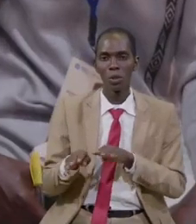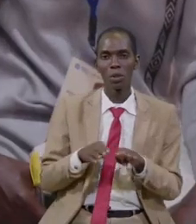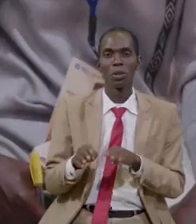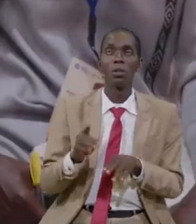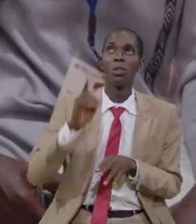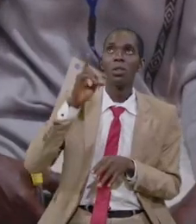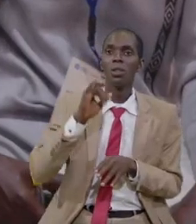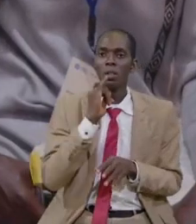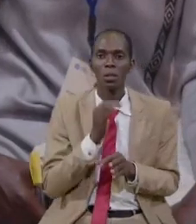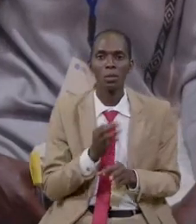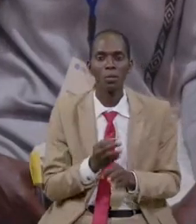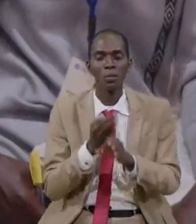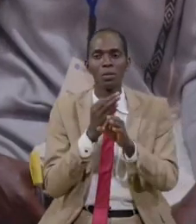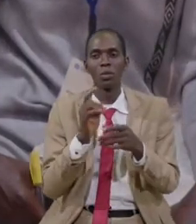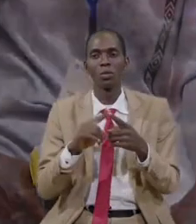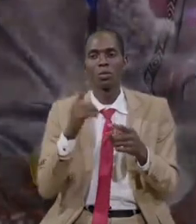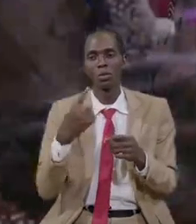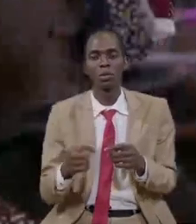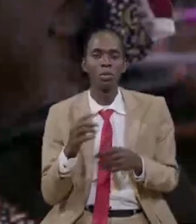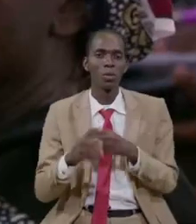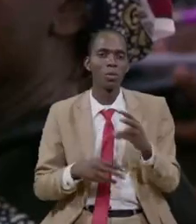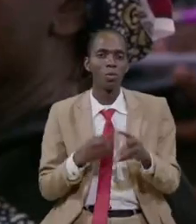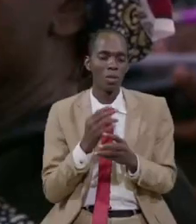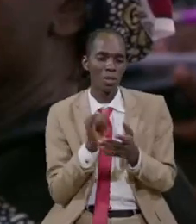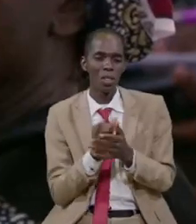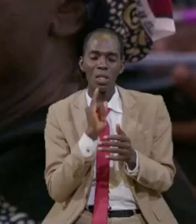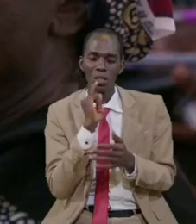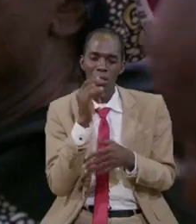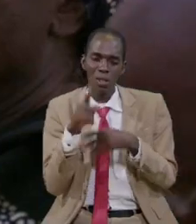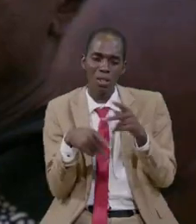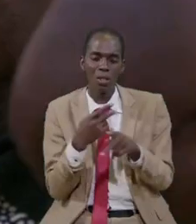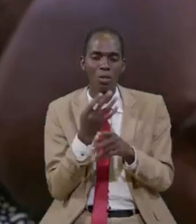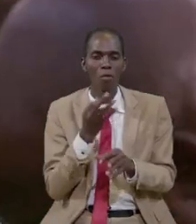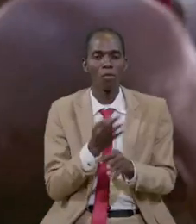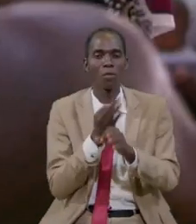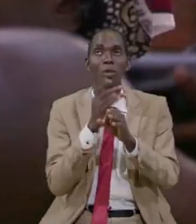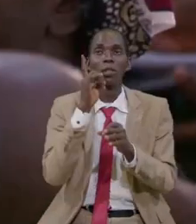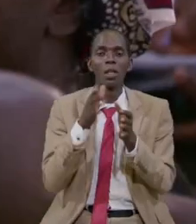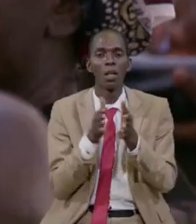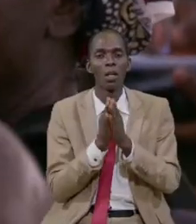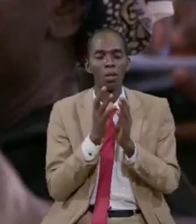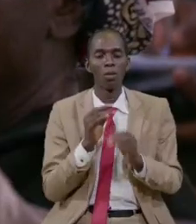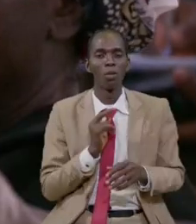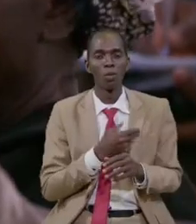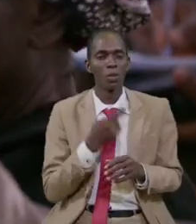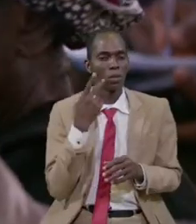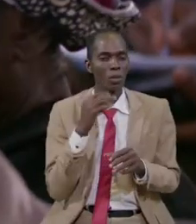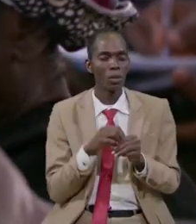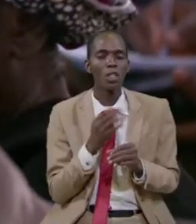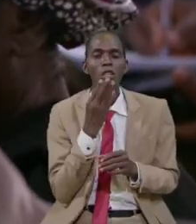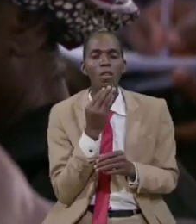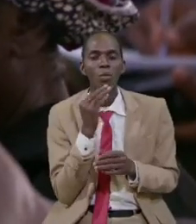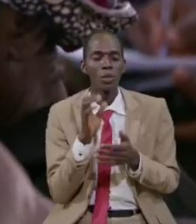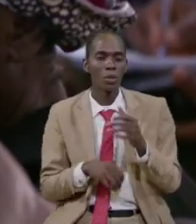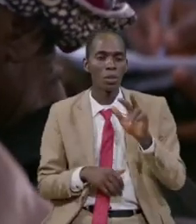à la parole. Et que la fidélité que Dieu cherche aujourd'hui. Et nous dit, en Hébreux chapitre 3, nous lisons